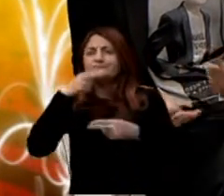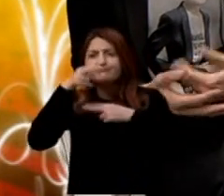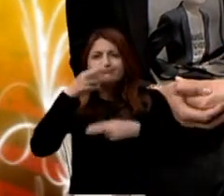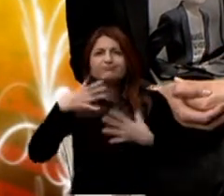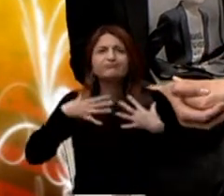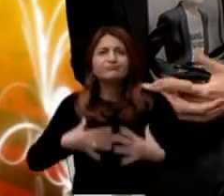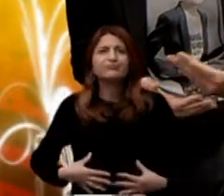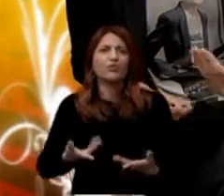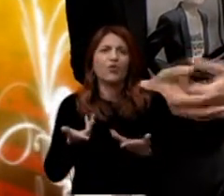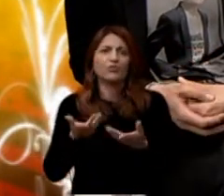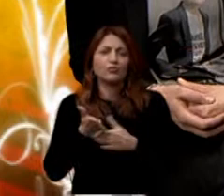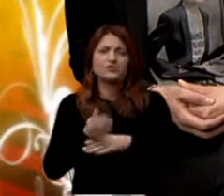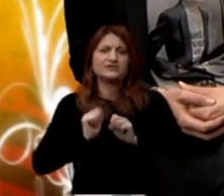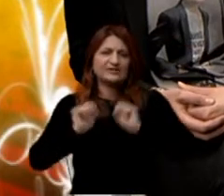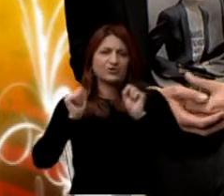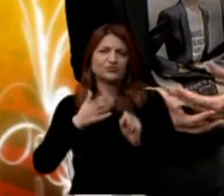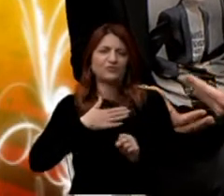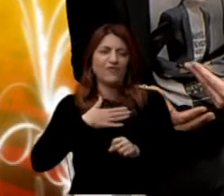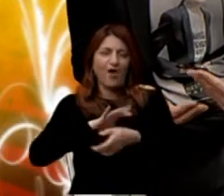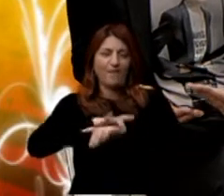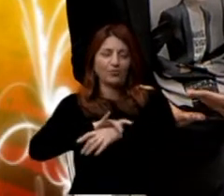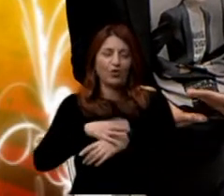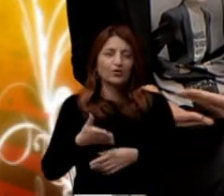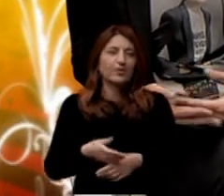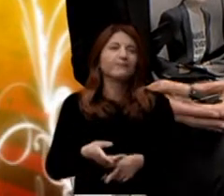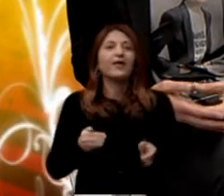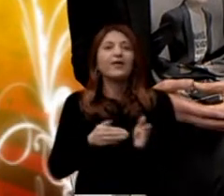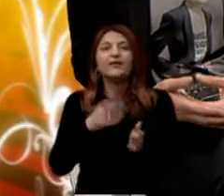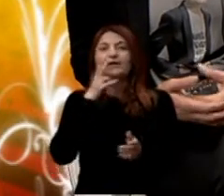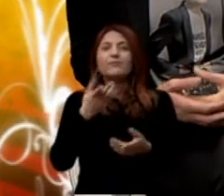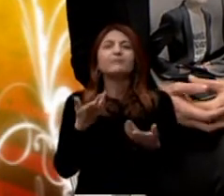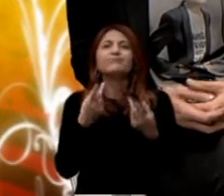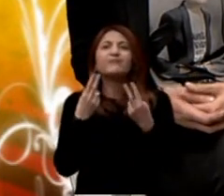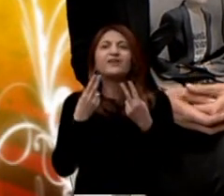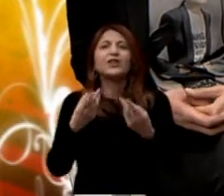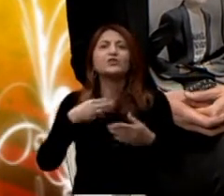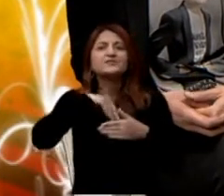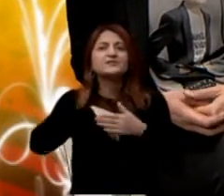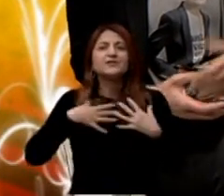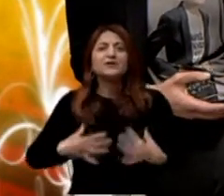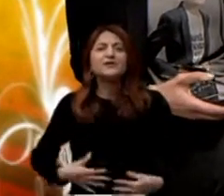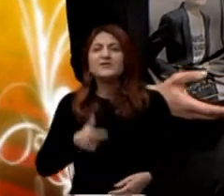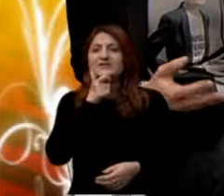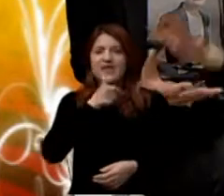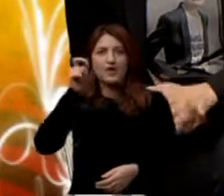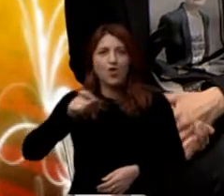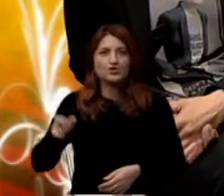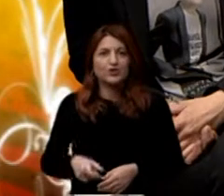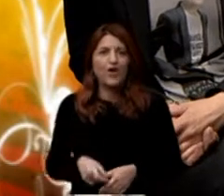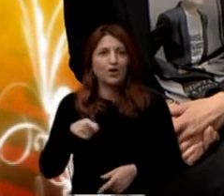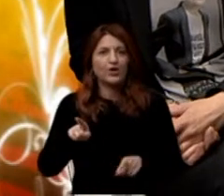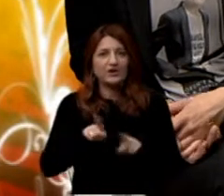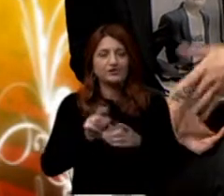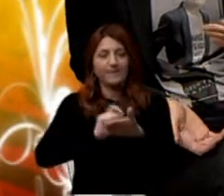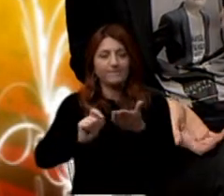primarnu zdravstvenu zaštitu i kroz domove, znači na način da procjenjujemo nutritivni status osoba starije dobi. I to smo mi isto tako u